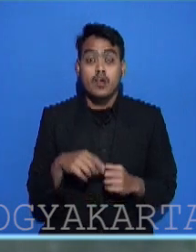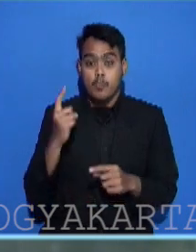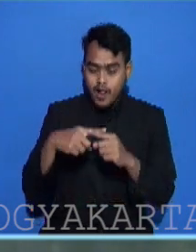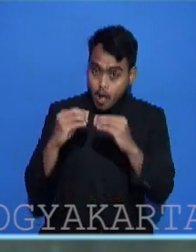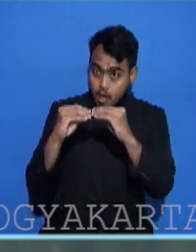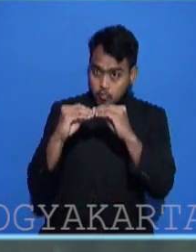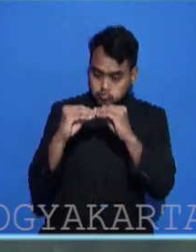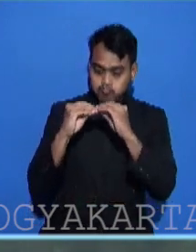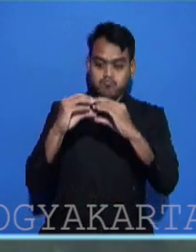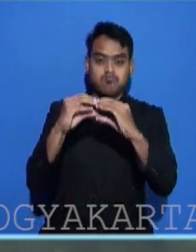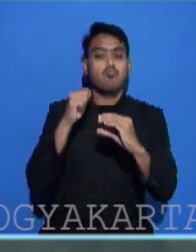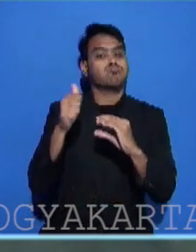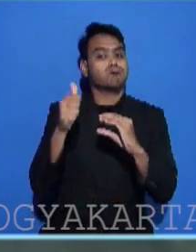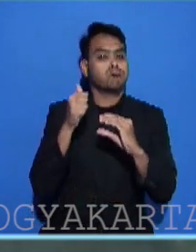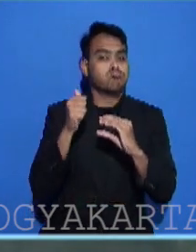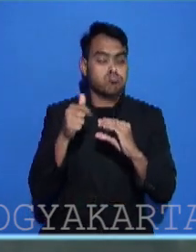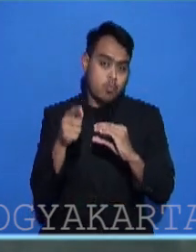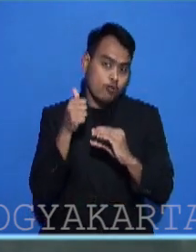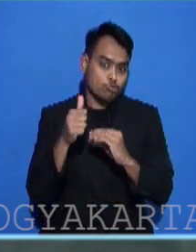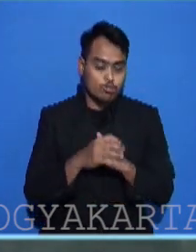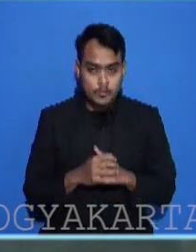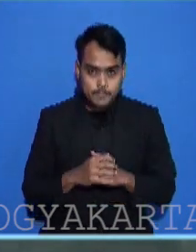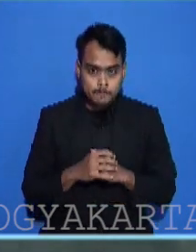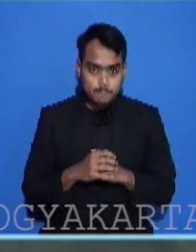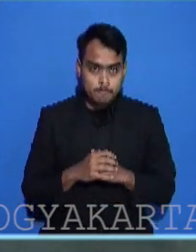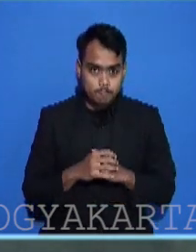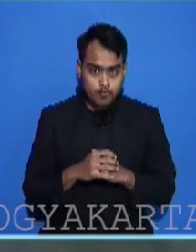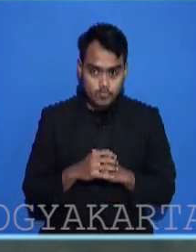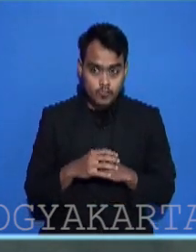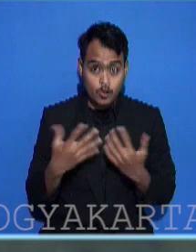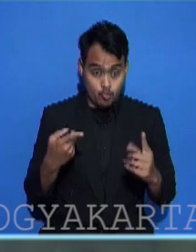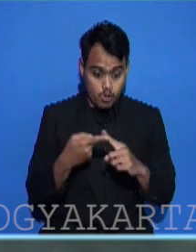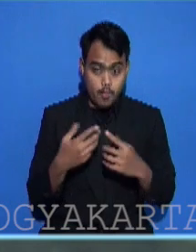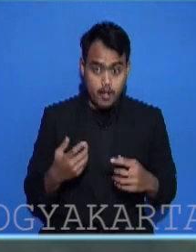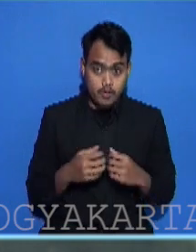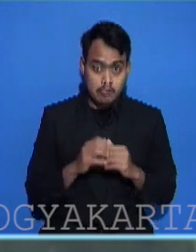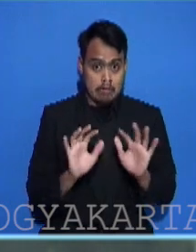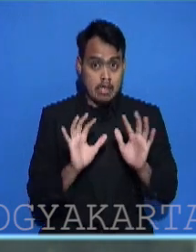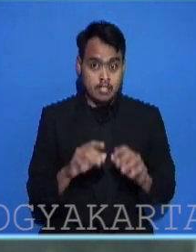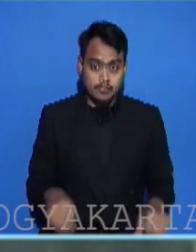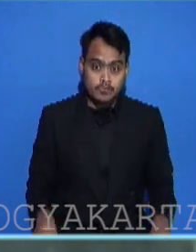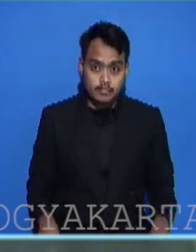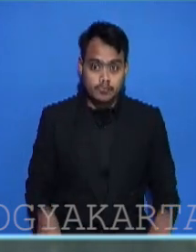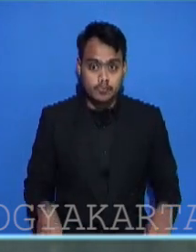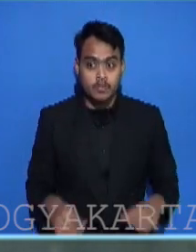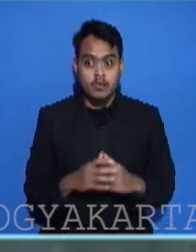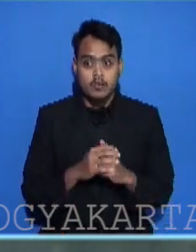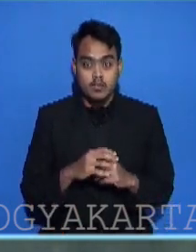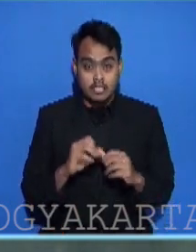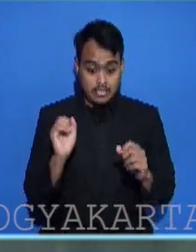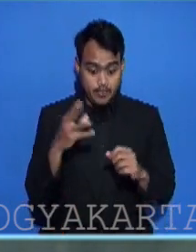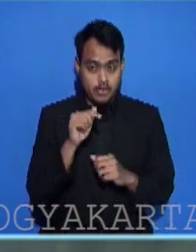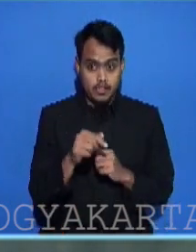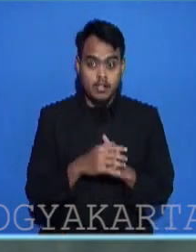alon-alon ngeten niku. Sebab nek makanya kandel niku mau cepet niku makanya saged